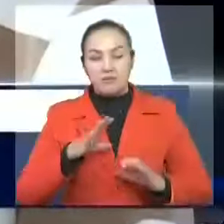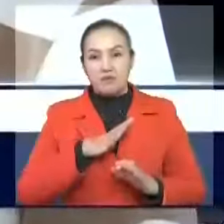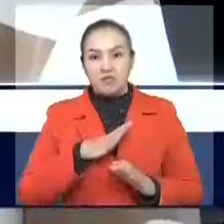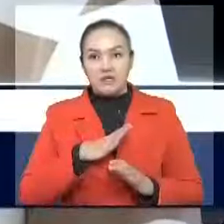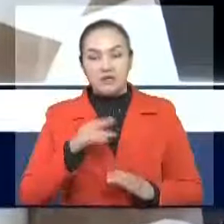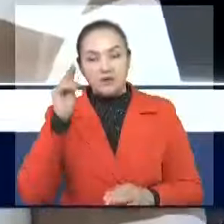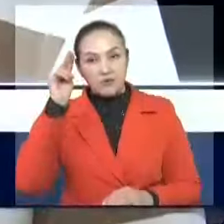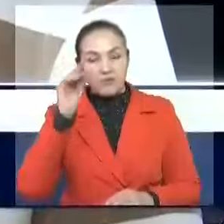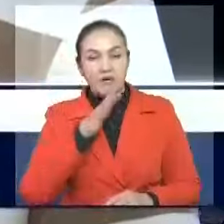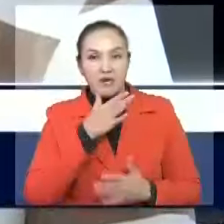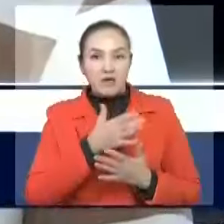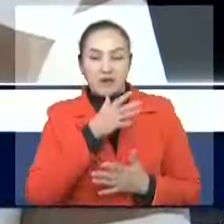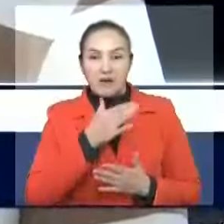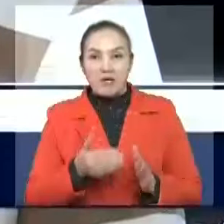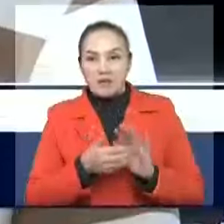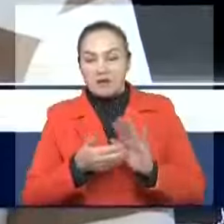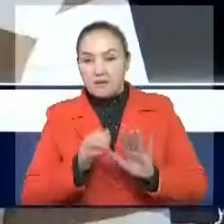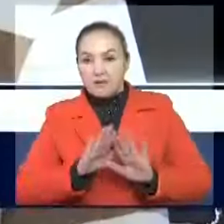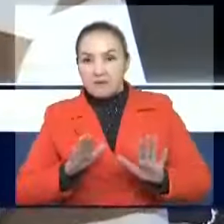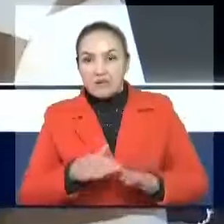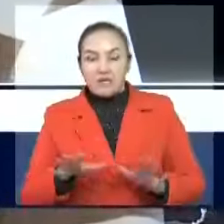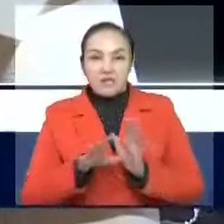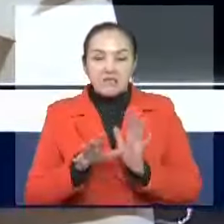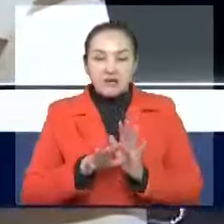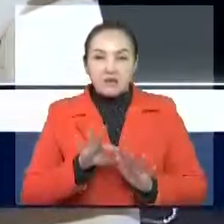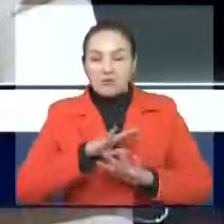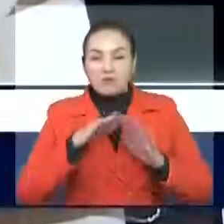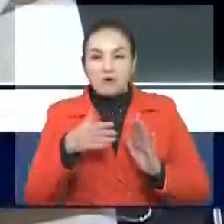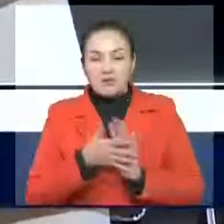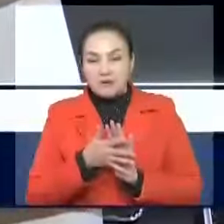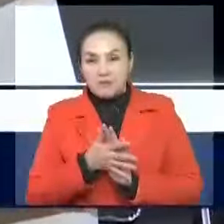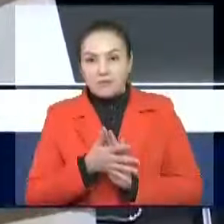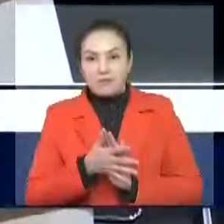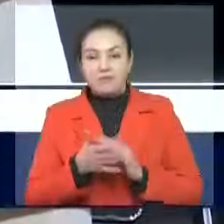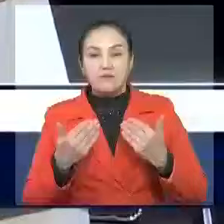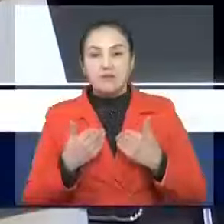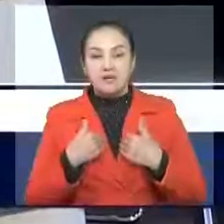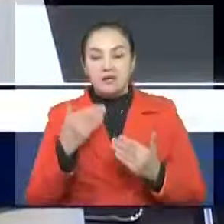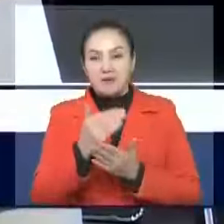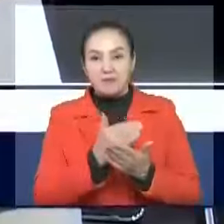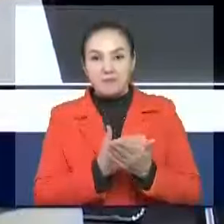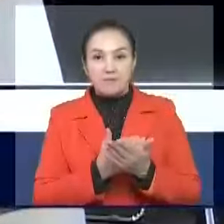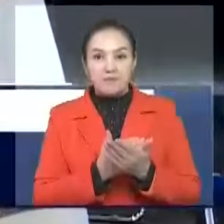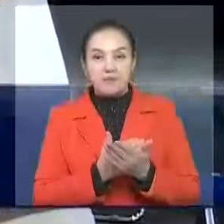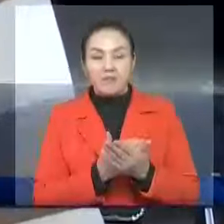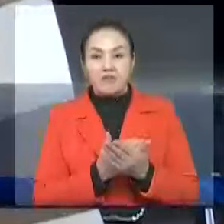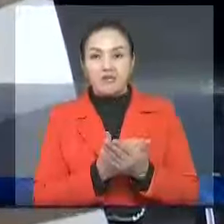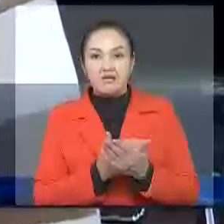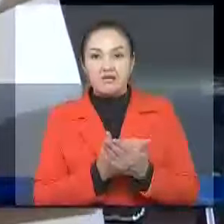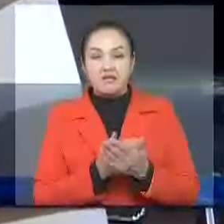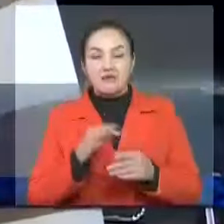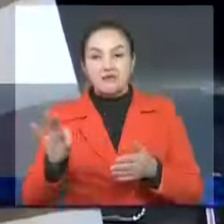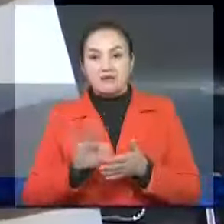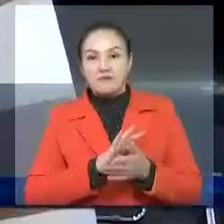біршама оқу кезінде уақыттың жетіспеушілігі және энергияның көп жұмсалуы нәтижесінде жаңағы бағдарламаны